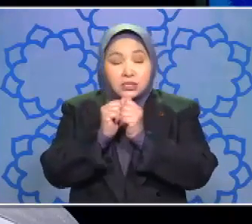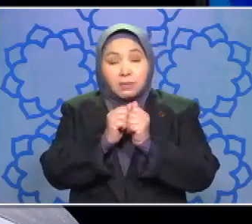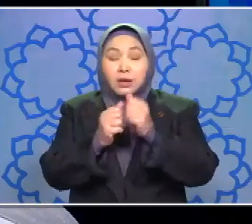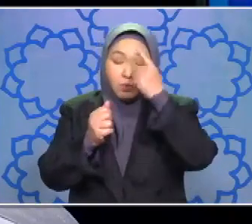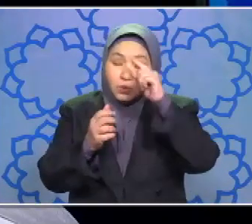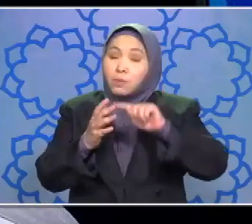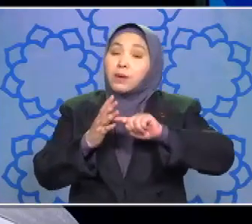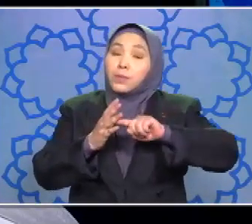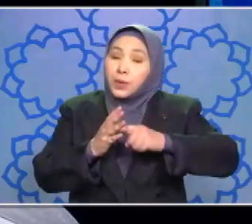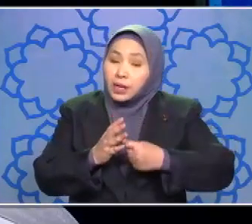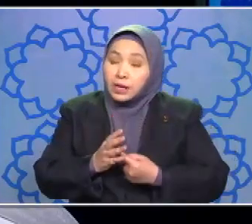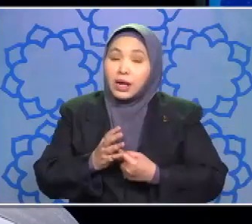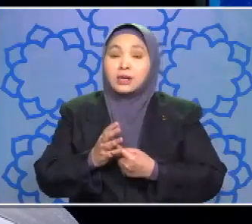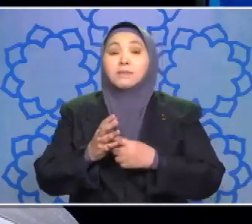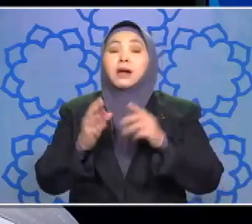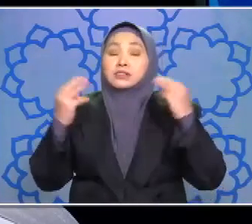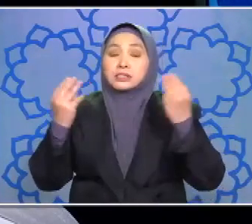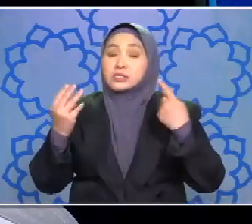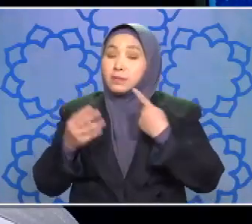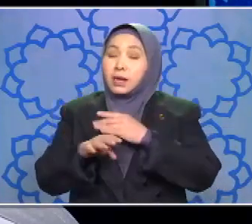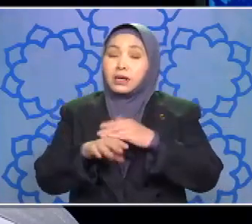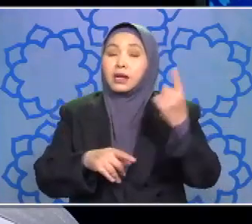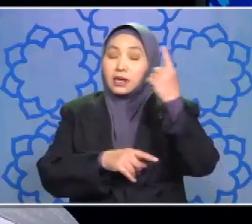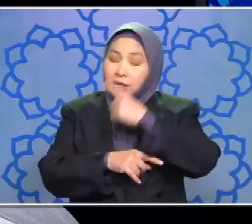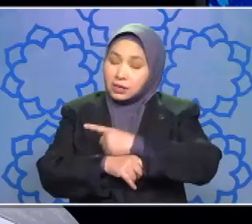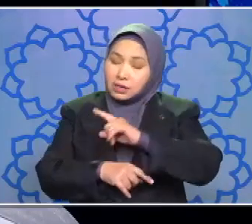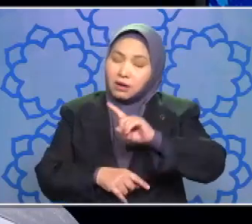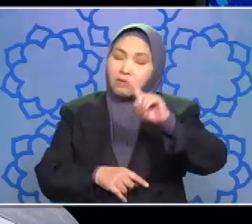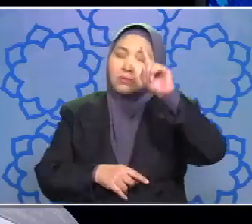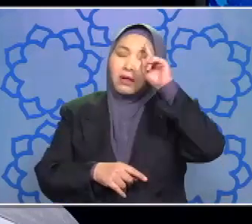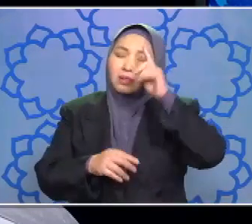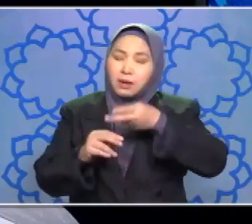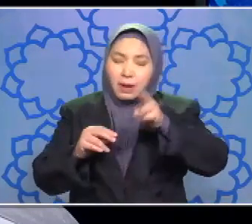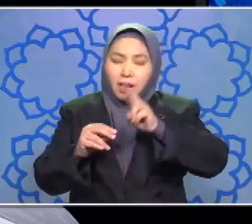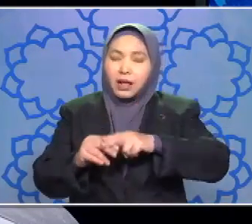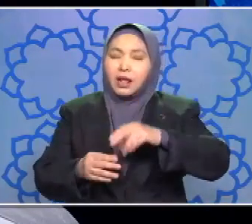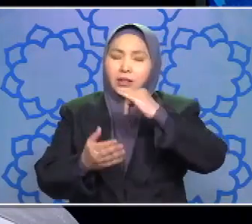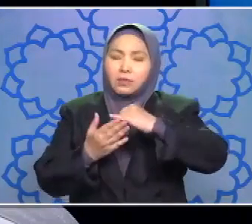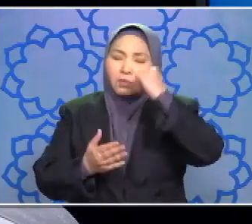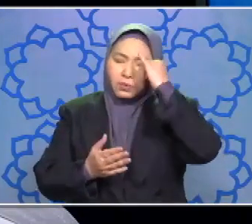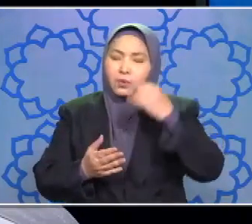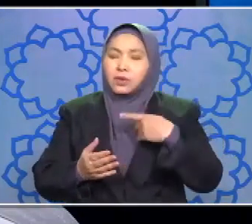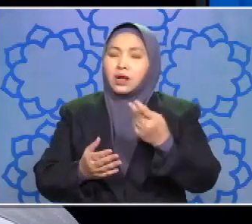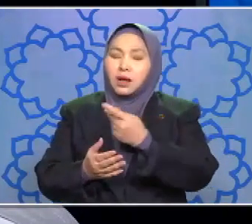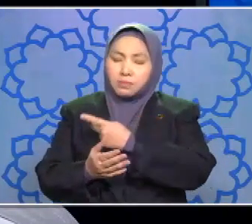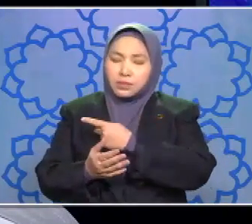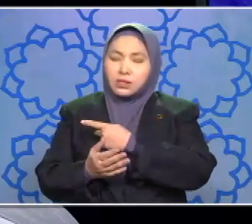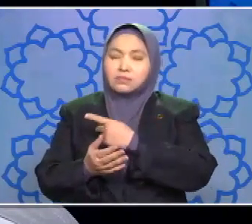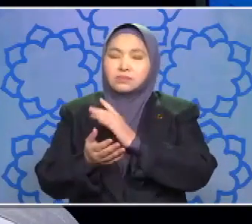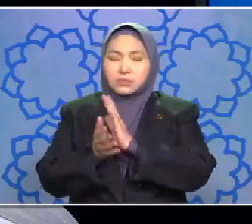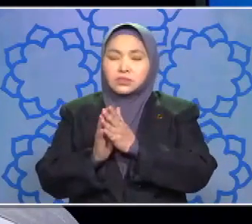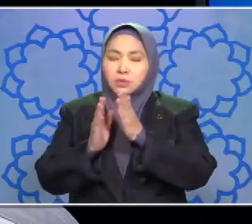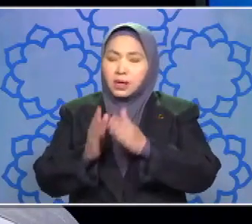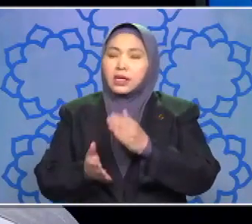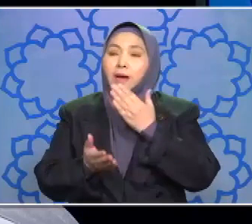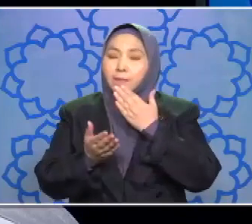majlis kita pada hari ini. Subhanakala ilmalana illa ma 'allamtana innaka antal alimul hakim. Rabbi